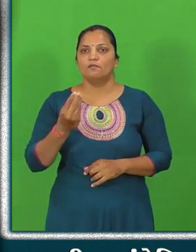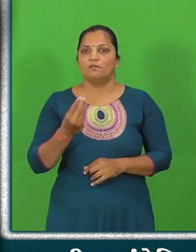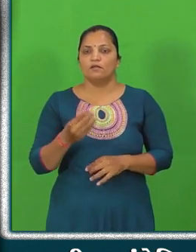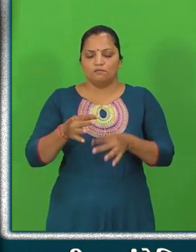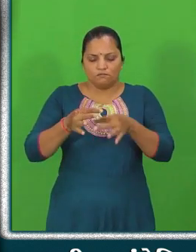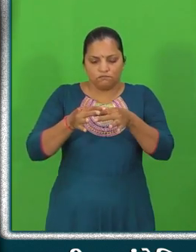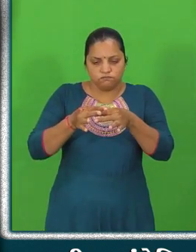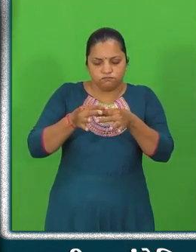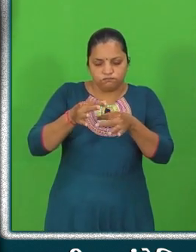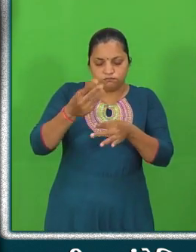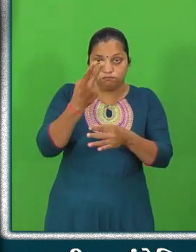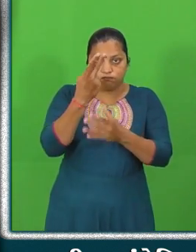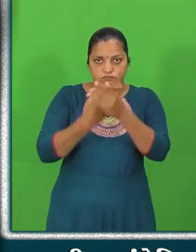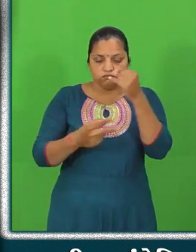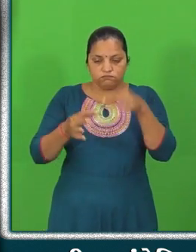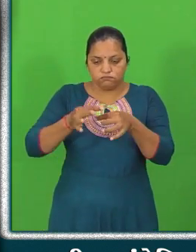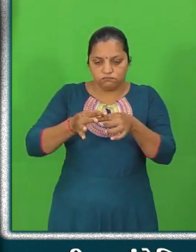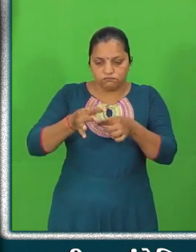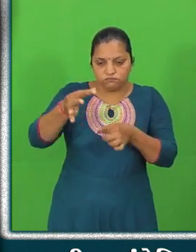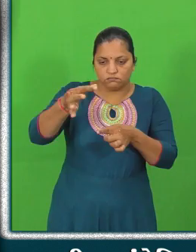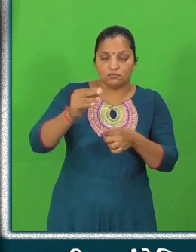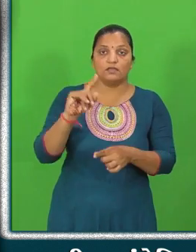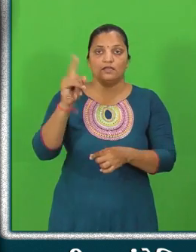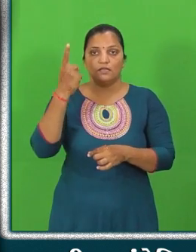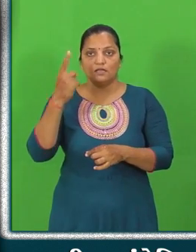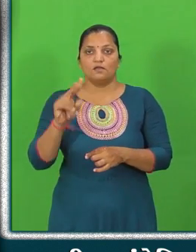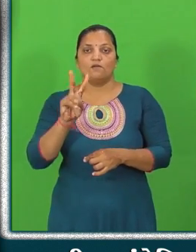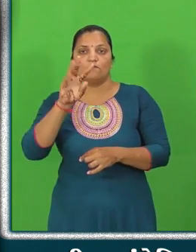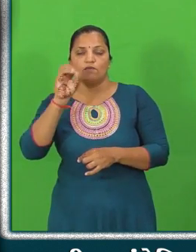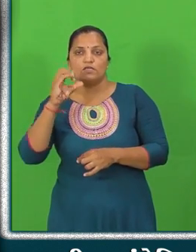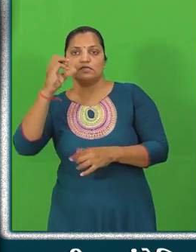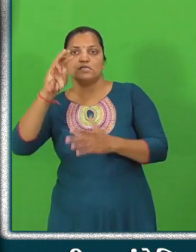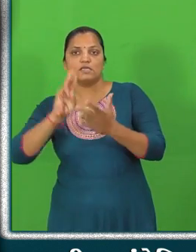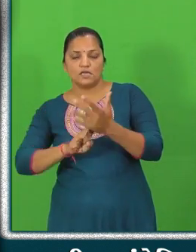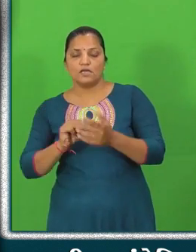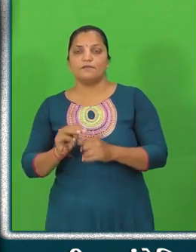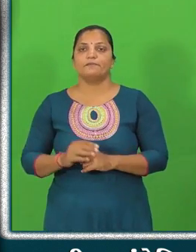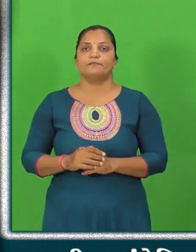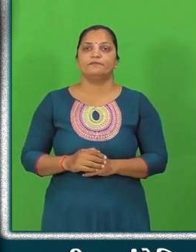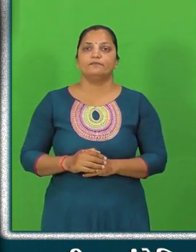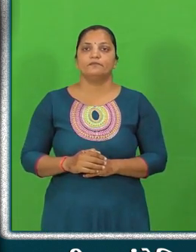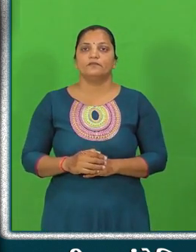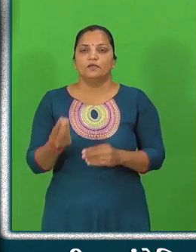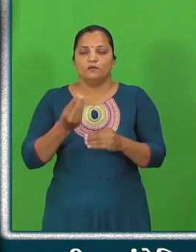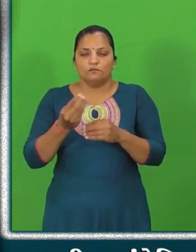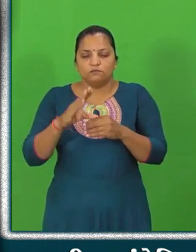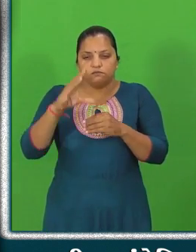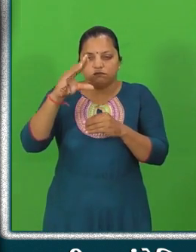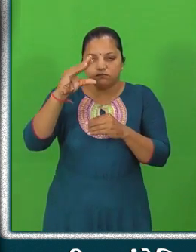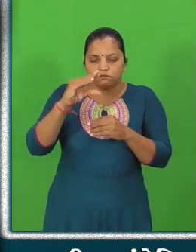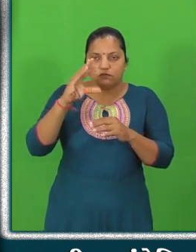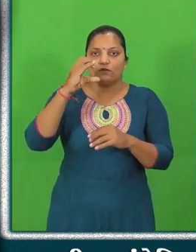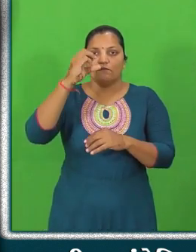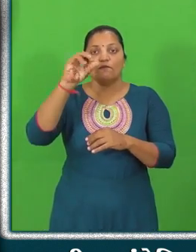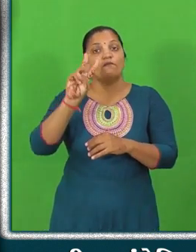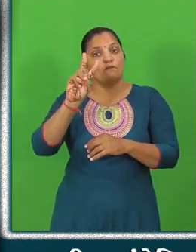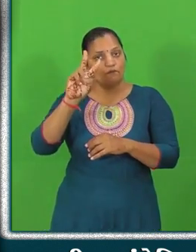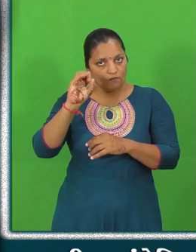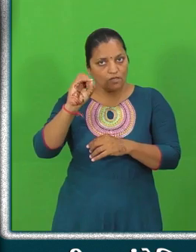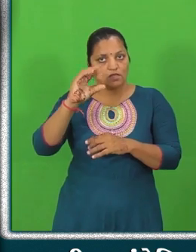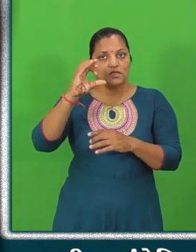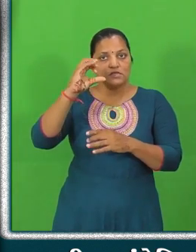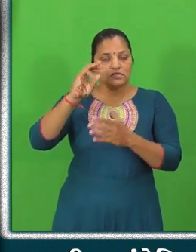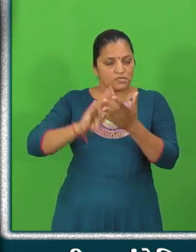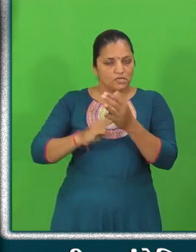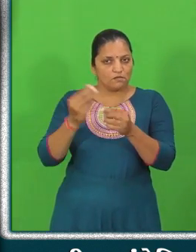બંને વચ્ચેનું અંતર હું માપું છું તો મને એ 20 સેન્ટીમીટર થોડુંક ઓછું લાગે છે, એટલે કદાચ